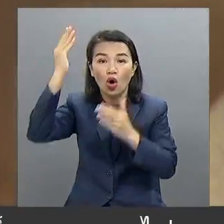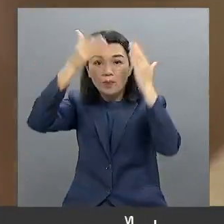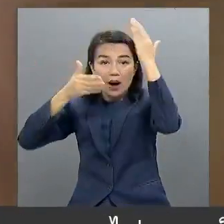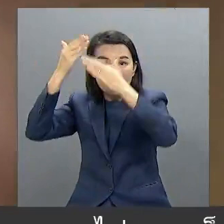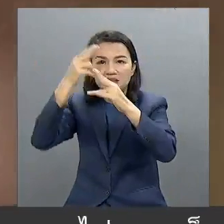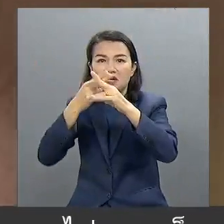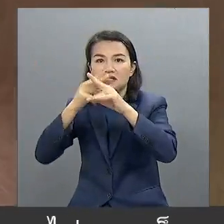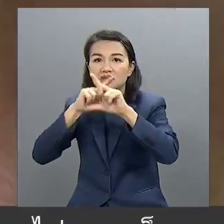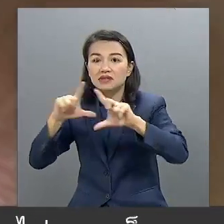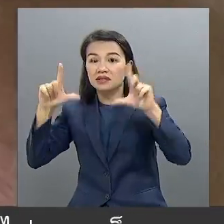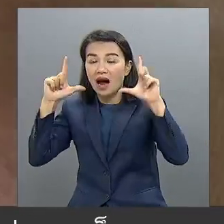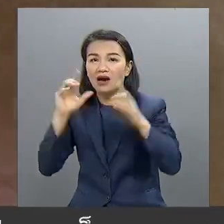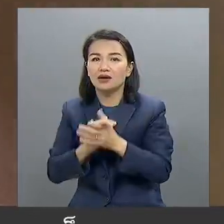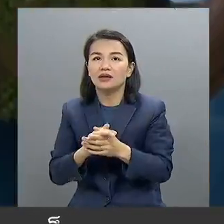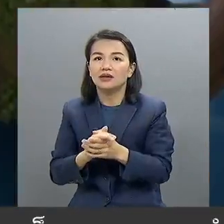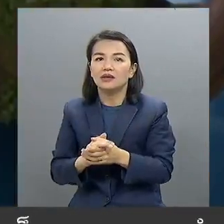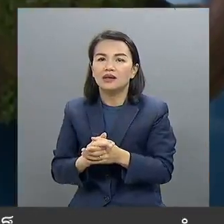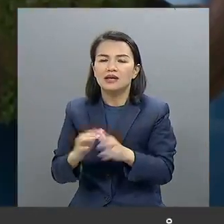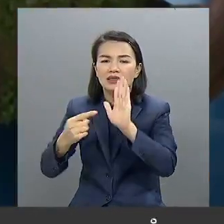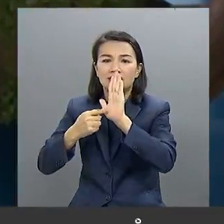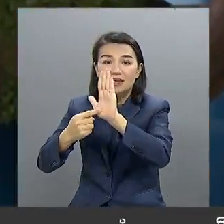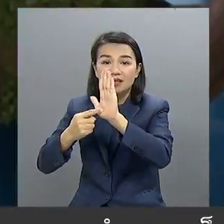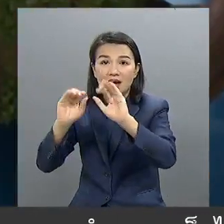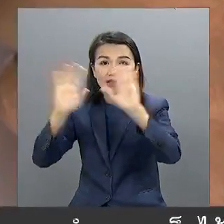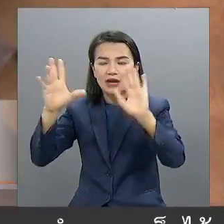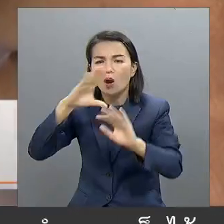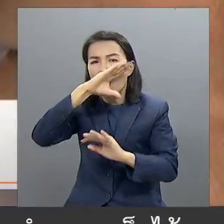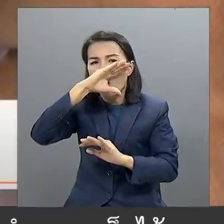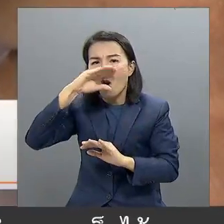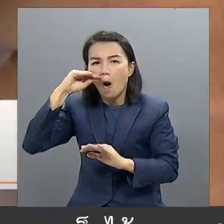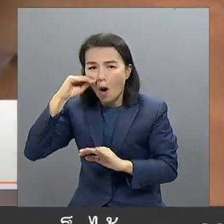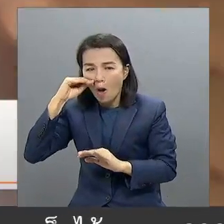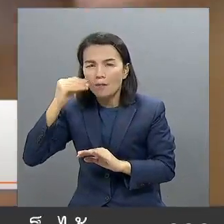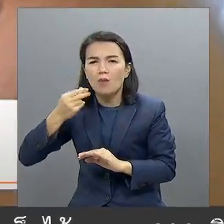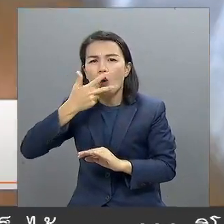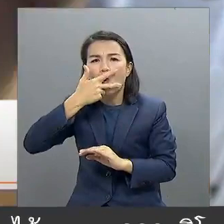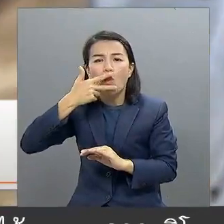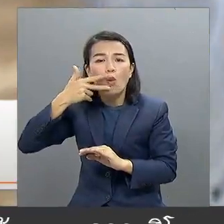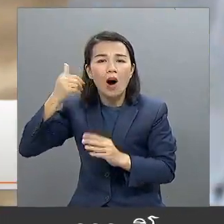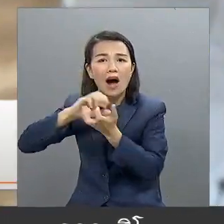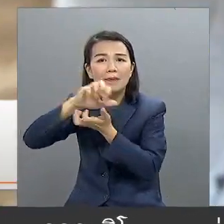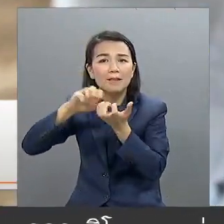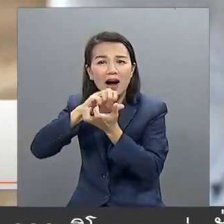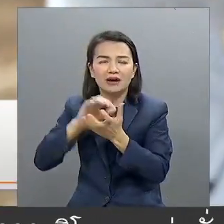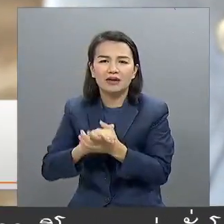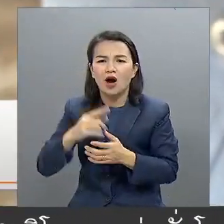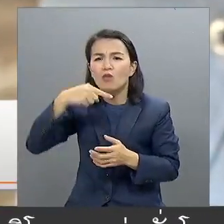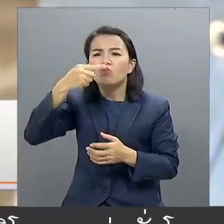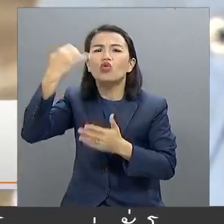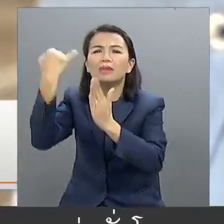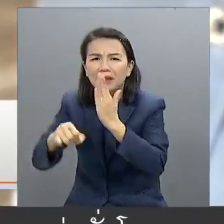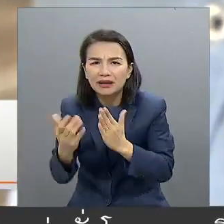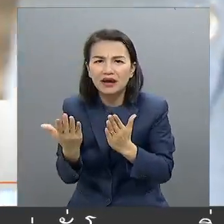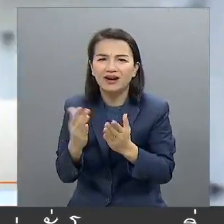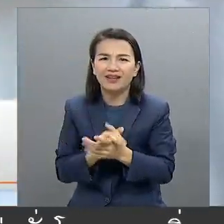อีกทั้งเอกรัษทโดดเด็นคือ กลินหอม รถชาิหันมันน้ลายศอดพูดไปแลวกเลยพดผิดๆๆสี